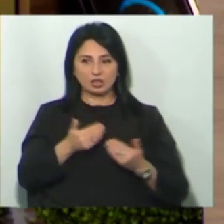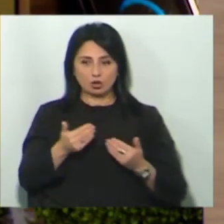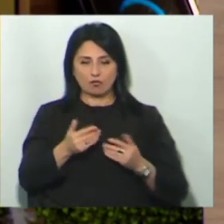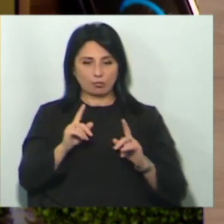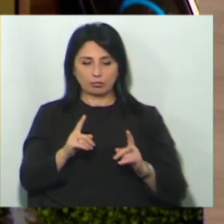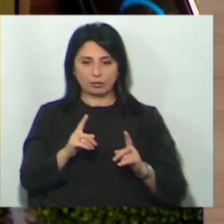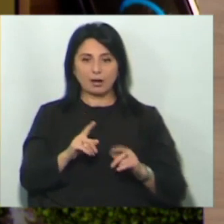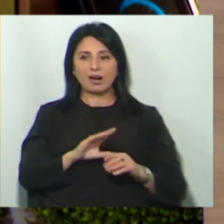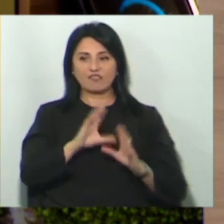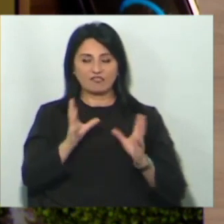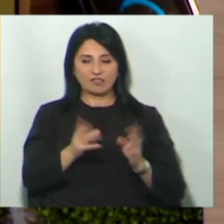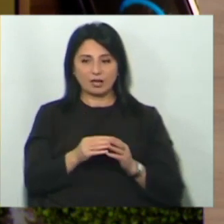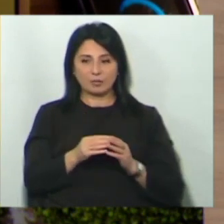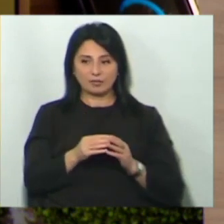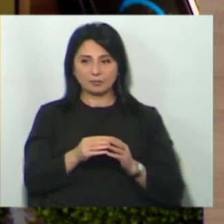ვიცხოვრებთ და ყველაფერი